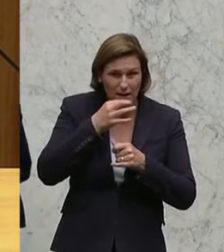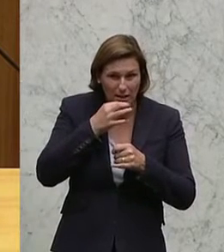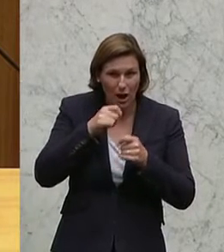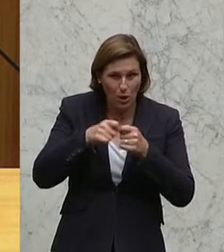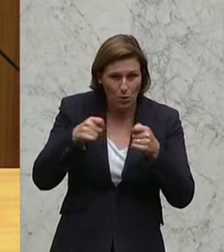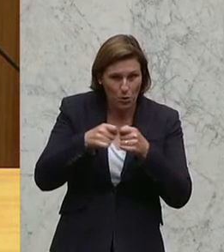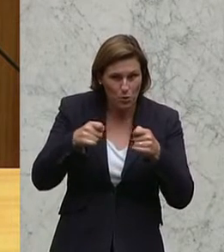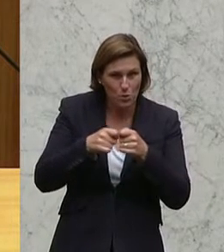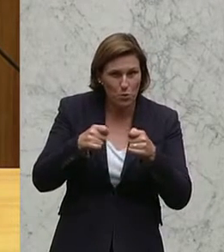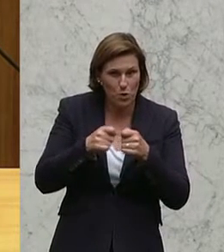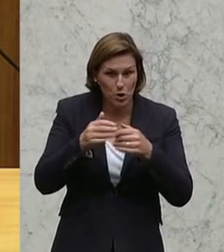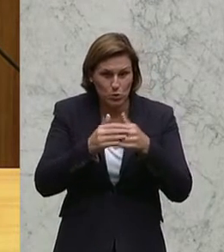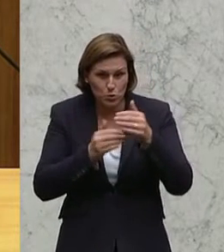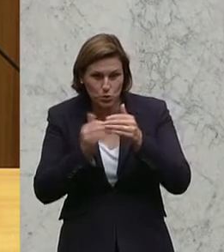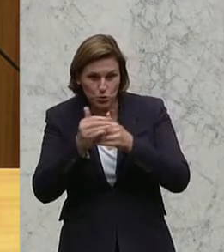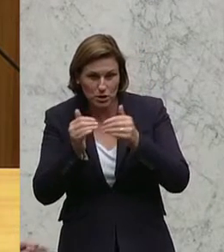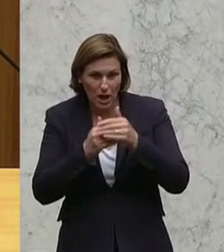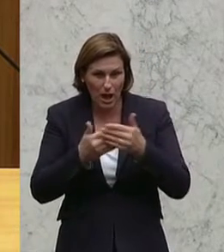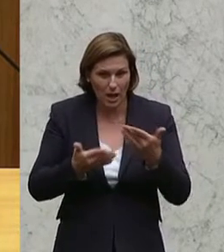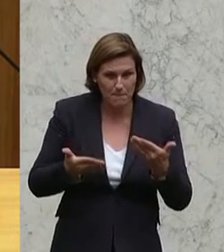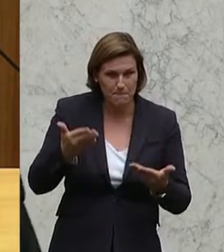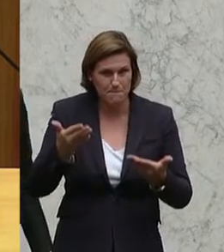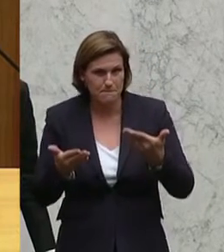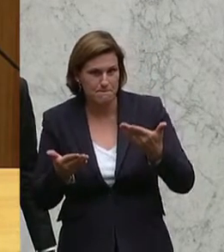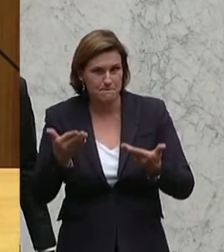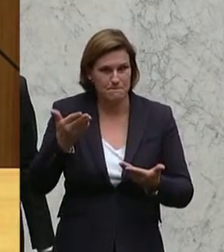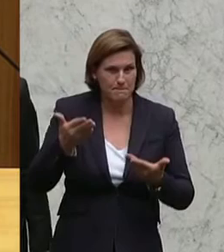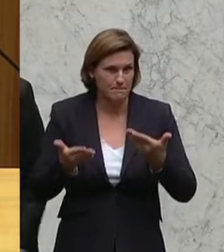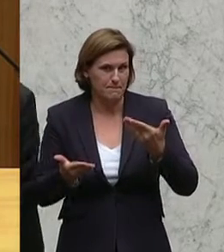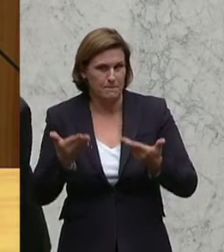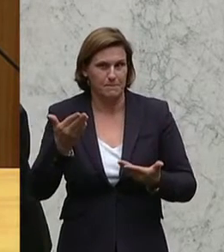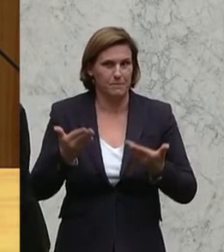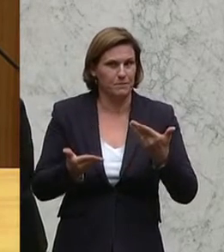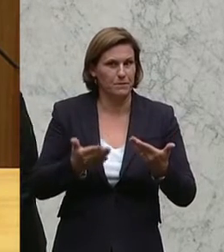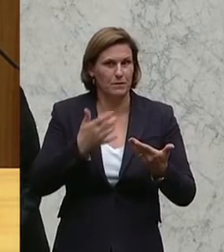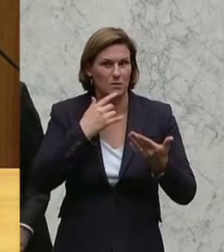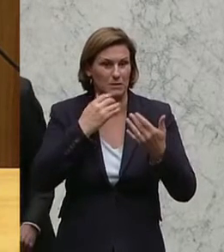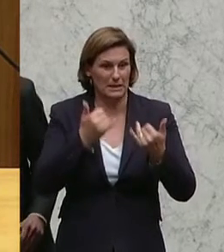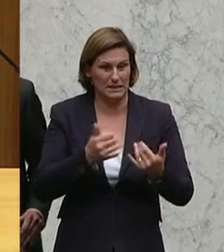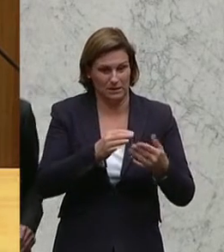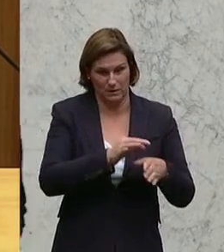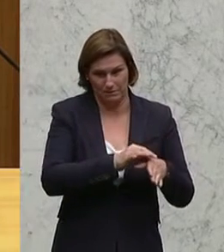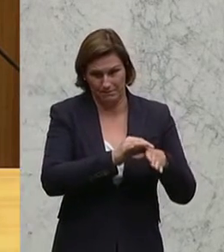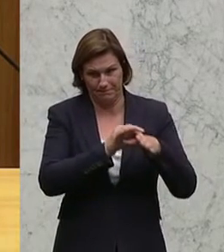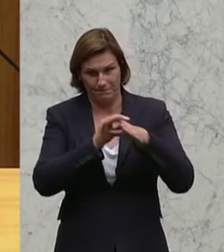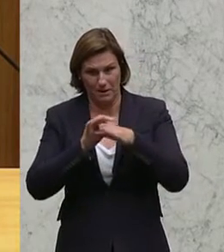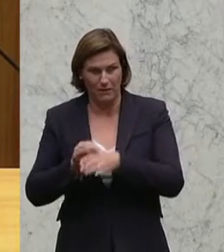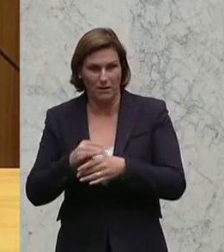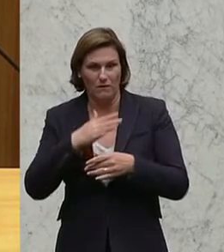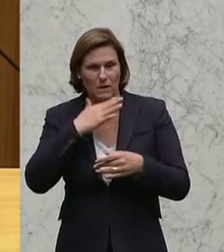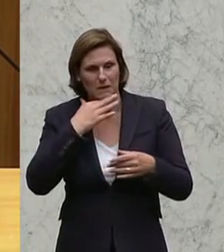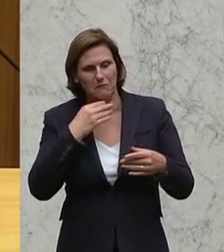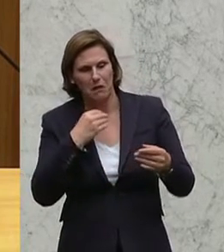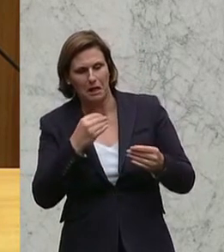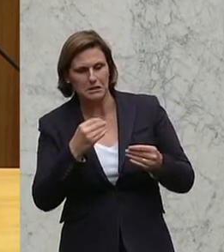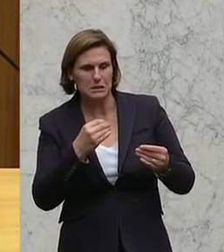Systeme stehen sich vice versa sozusagen. Und die Überführungen von einer großen Toleranz und